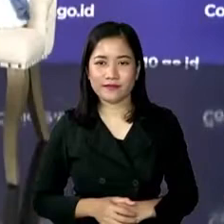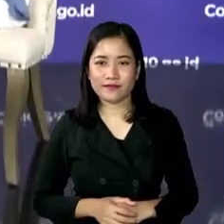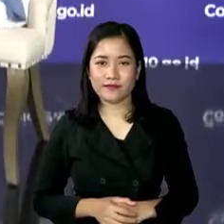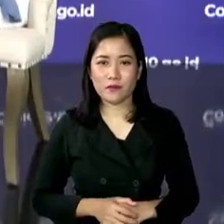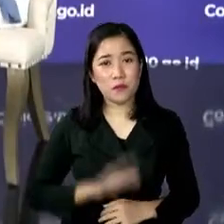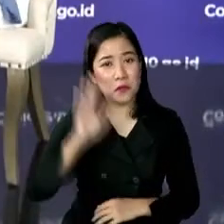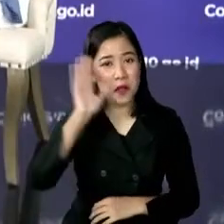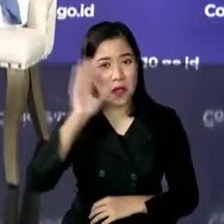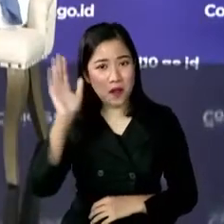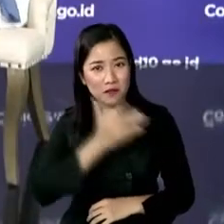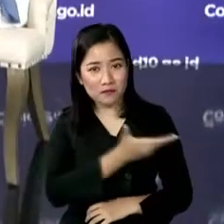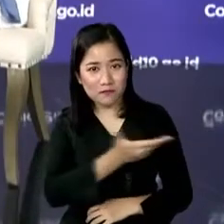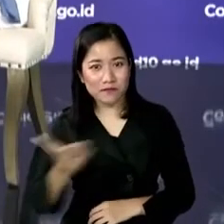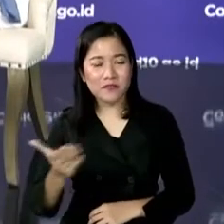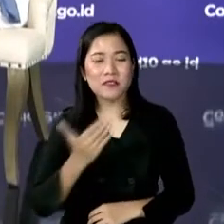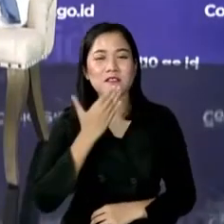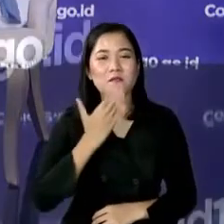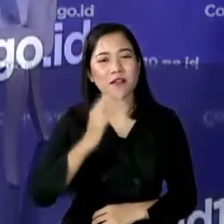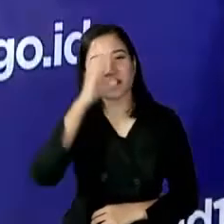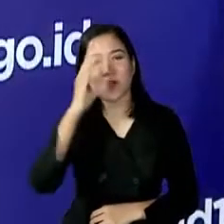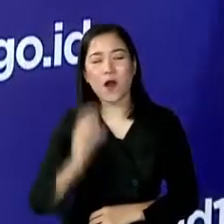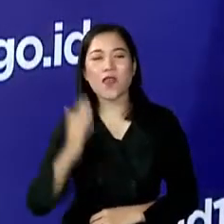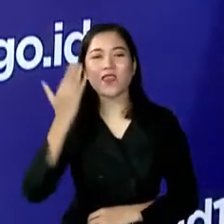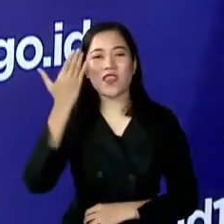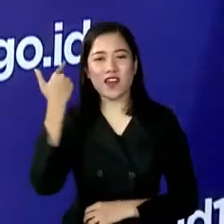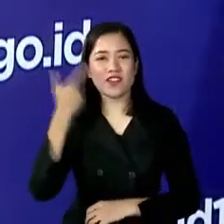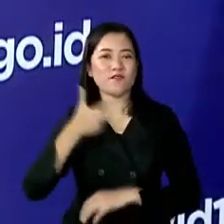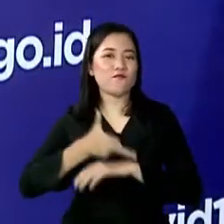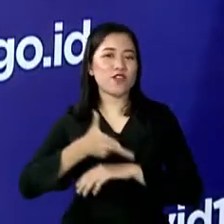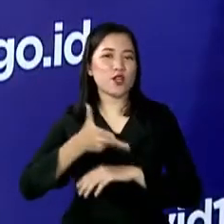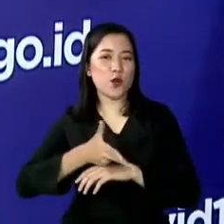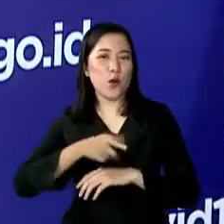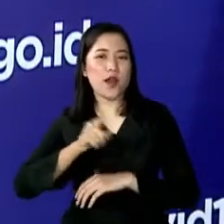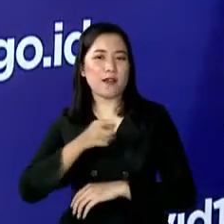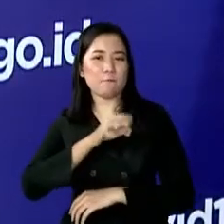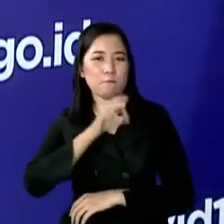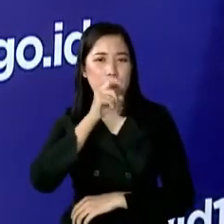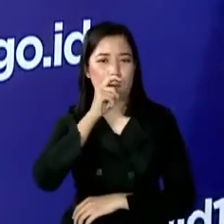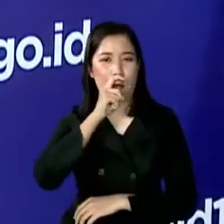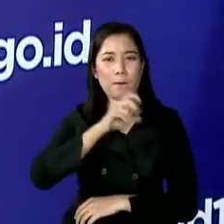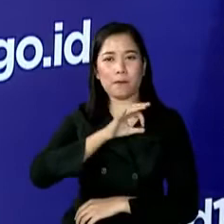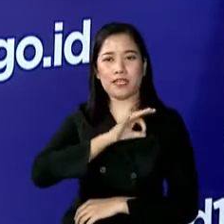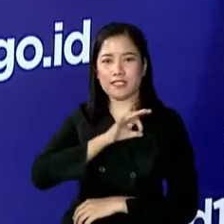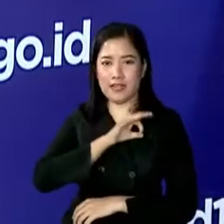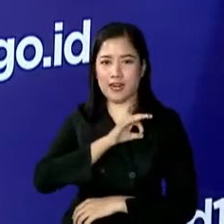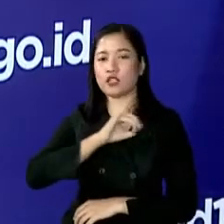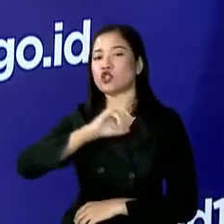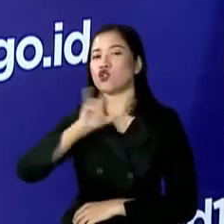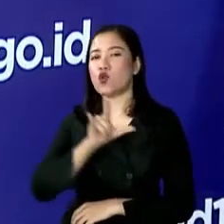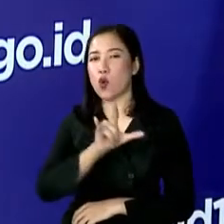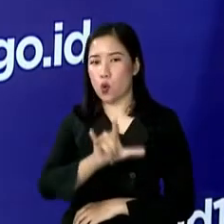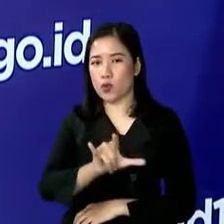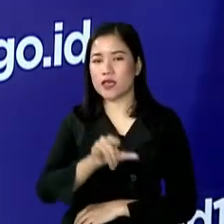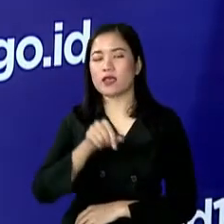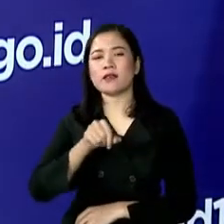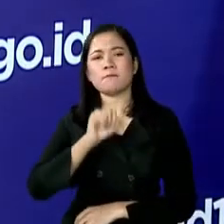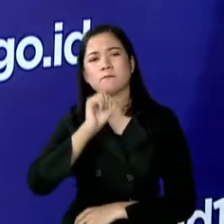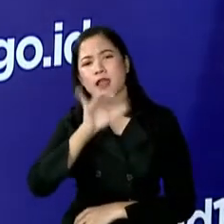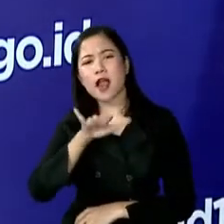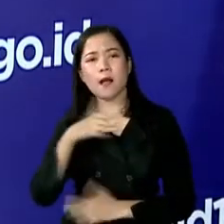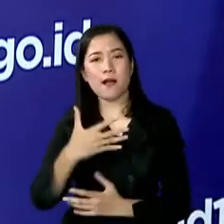Halo Halo pemirsa Selamat sore tadi dari video sambutan presiden kita joko widodo sudah disebutkannya bahwa